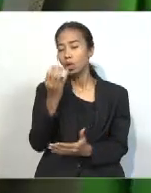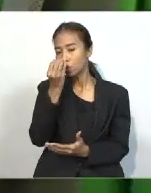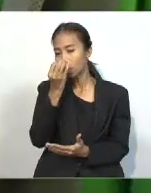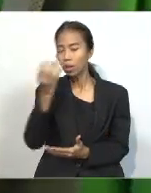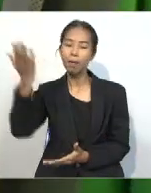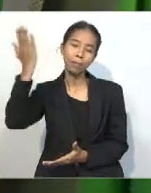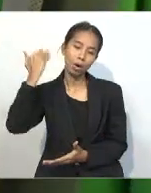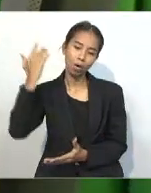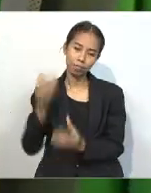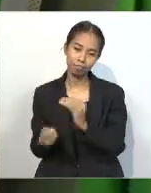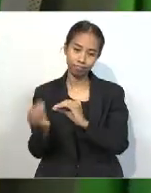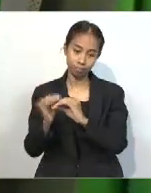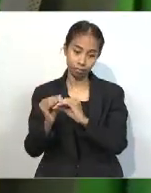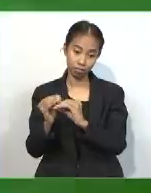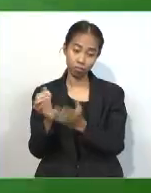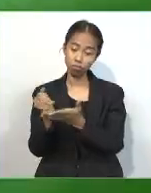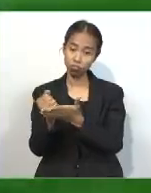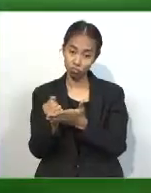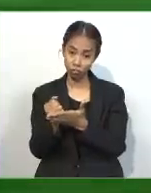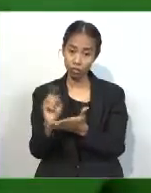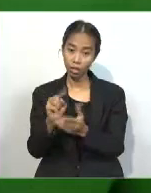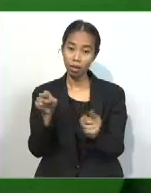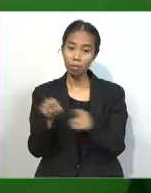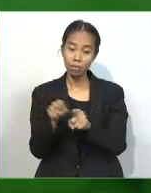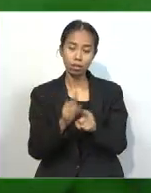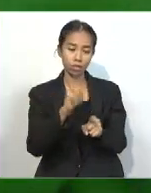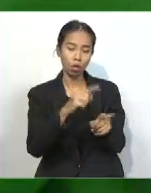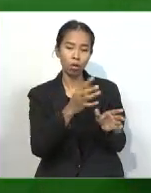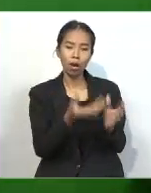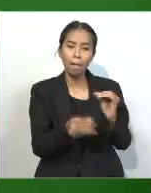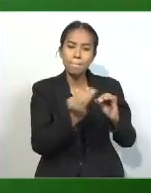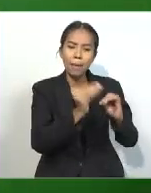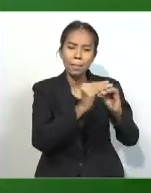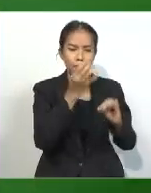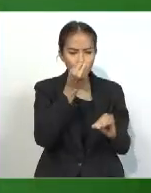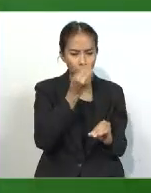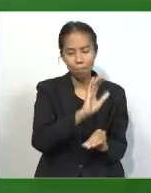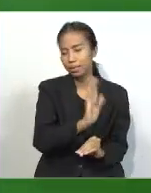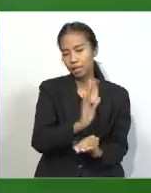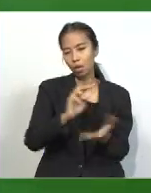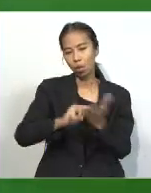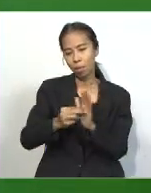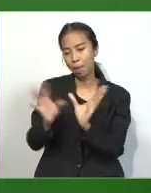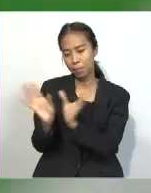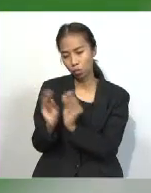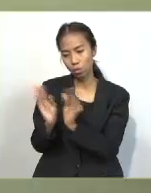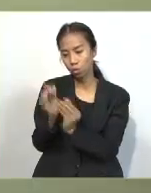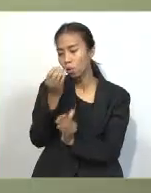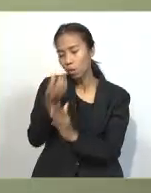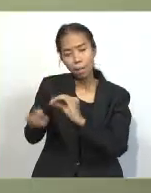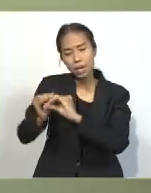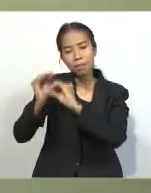บายที่ผ่านมาไม่ได้เป็นการส่งสัญญาณว่าจะต้องปรับขึ้นอัตราดอกเบี้ยทุกครั้งที่มีการประชุมกนง.ค่ะ